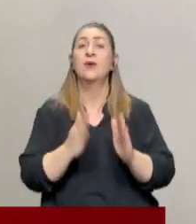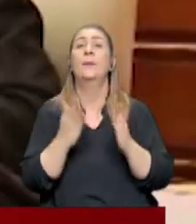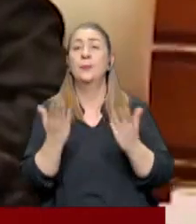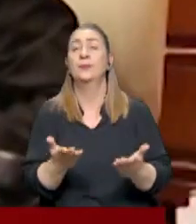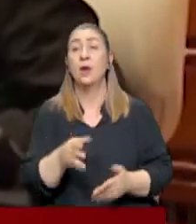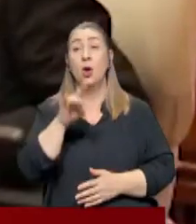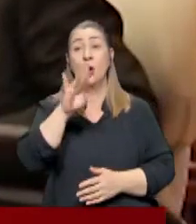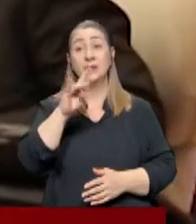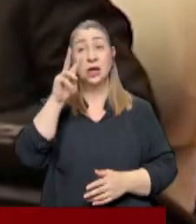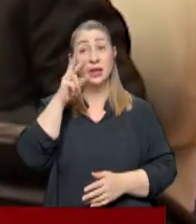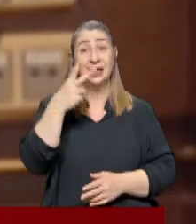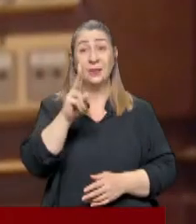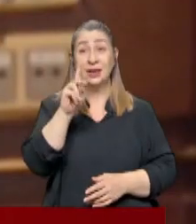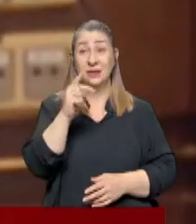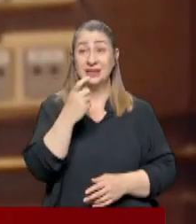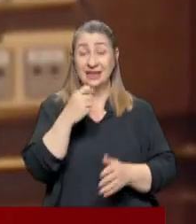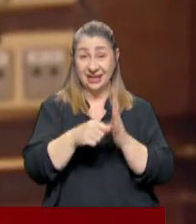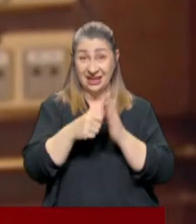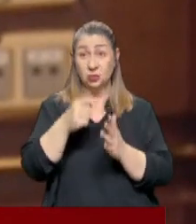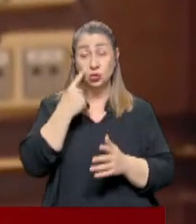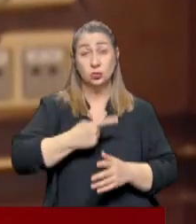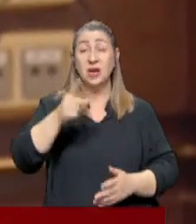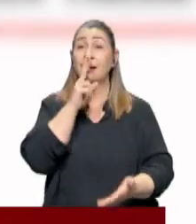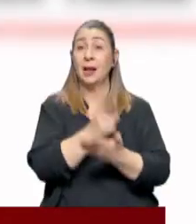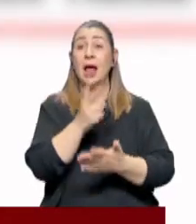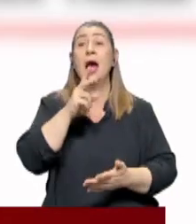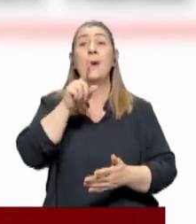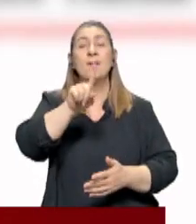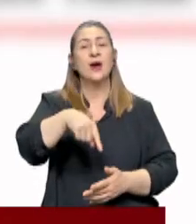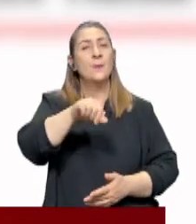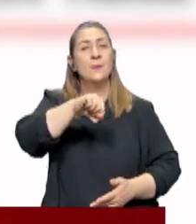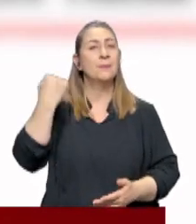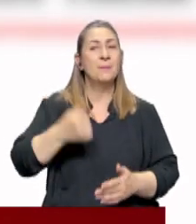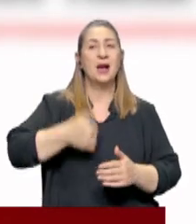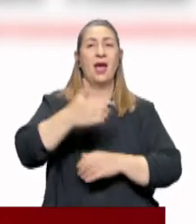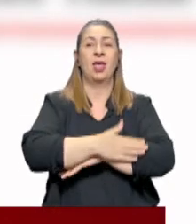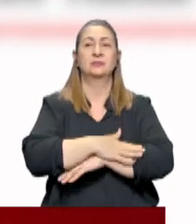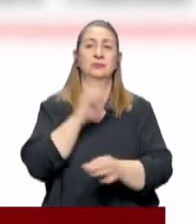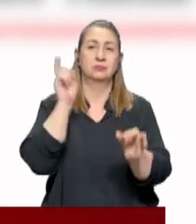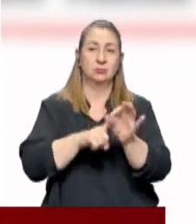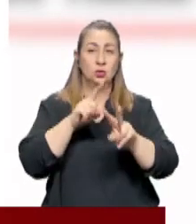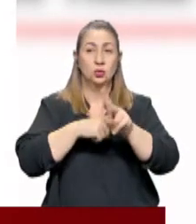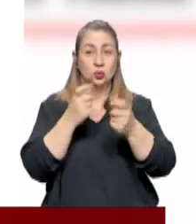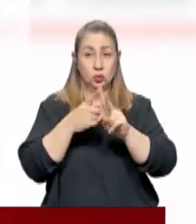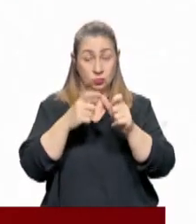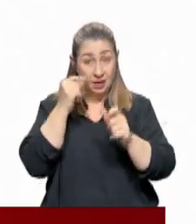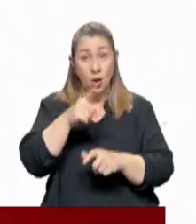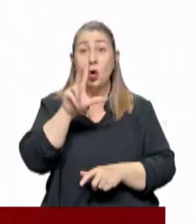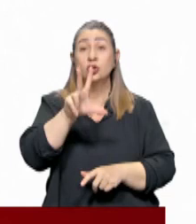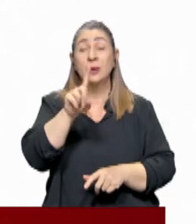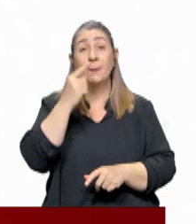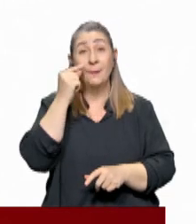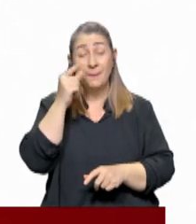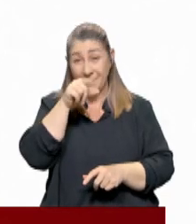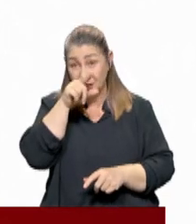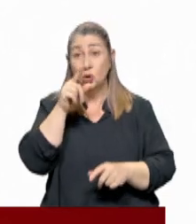ediyor. 15 Aralık 2021 tarihinde Cumhurbaşkanı kararıyla Hazine ve Maliye Bakan Yardımcılığına atandı Yunus Elitaş. 31 Mart'ta ise